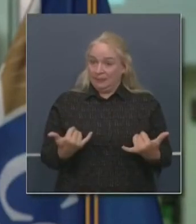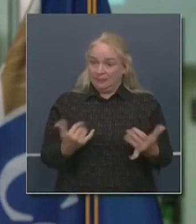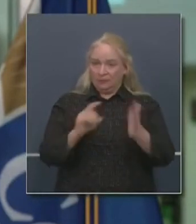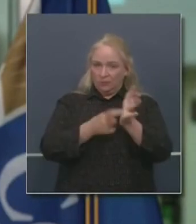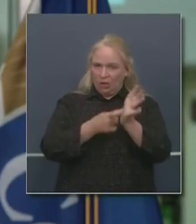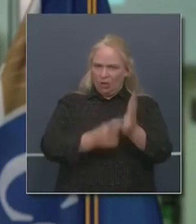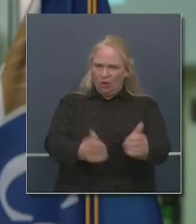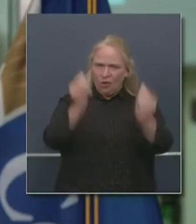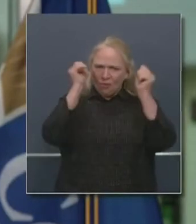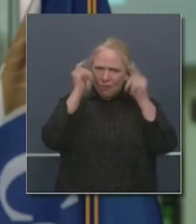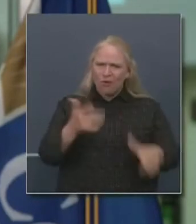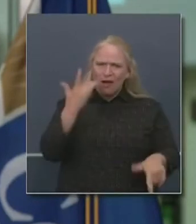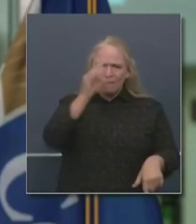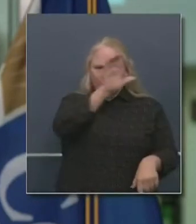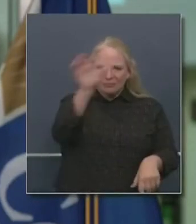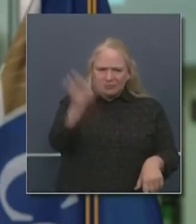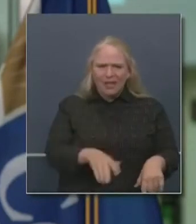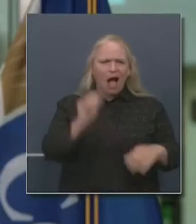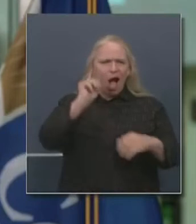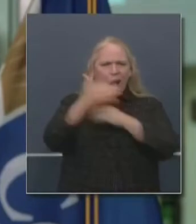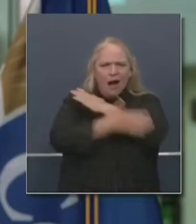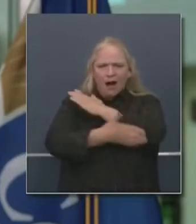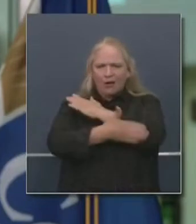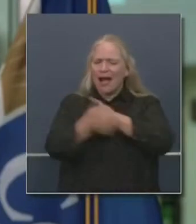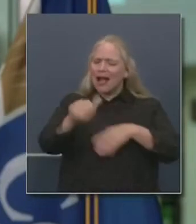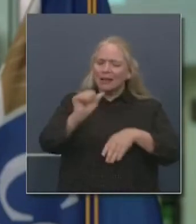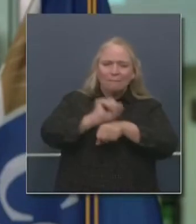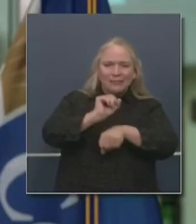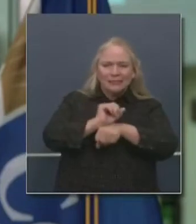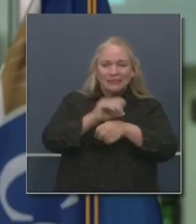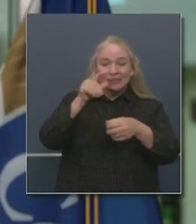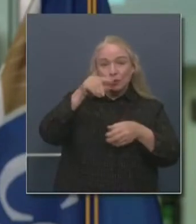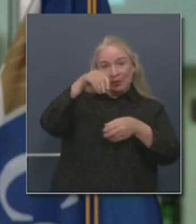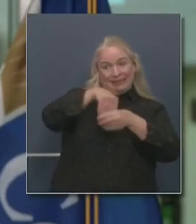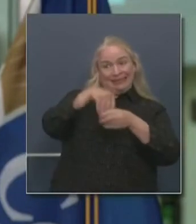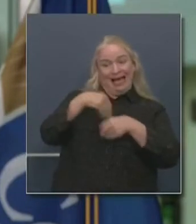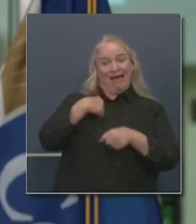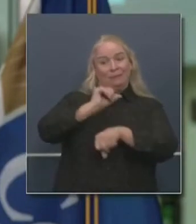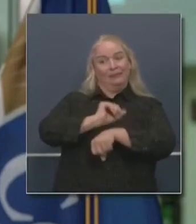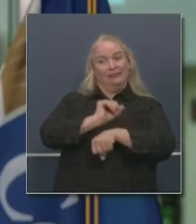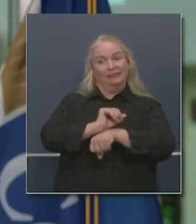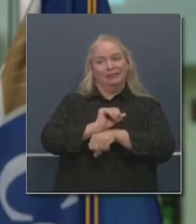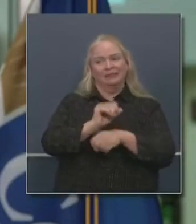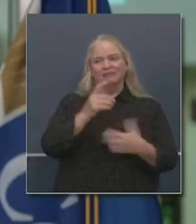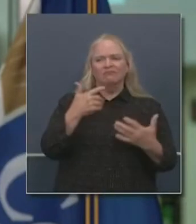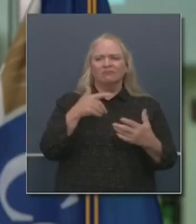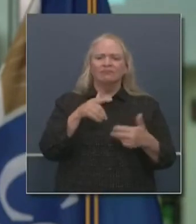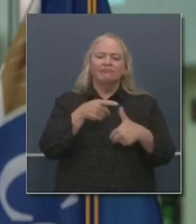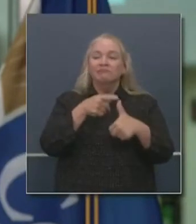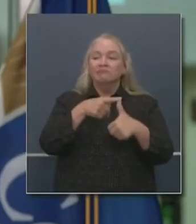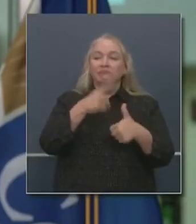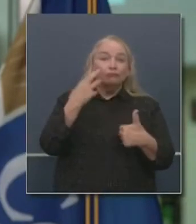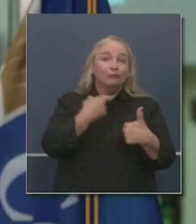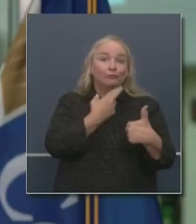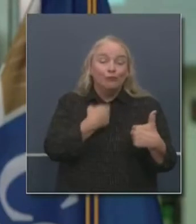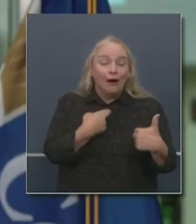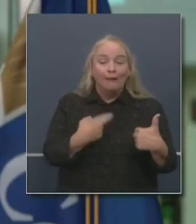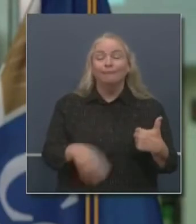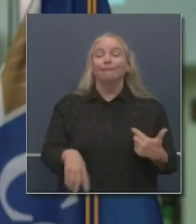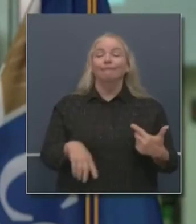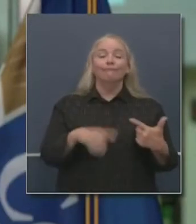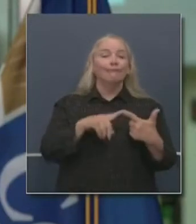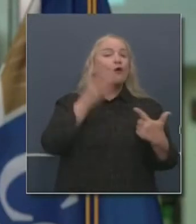suivants: restaurants, salles de dégustation, cinéma, centres de divertissement familial, zoos et musées, et la fermeture de tous